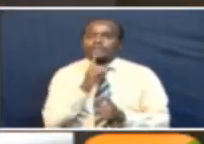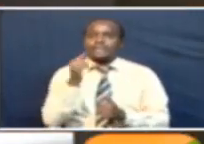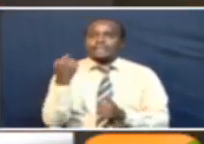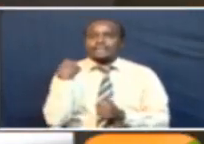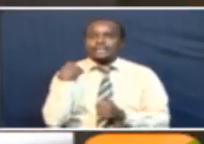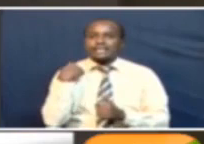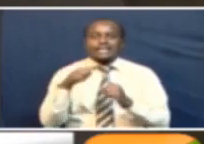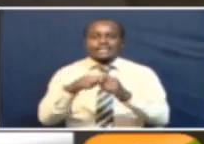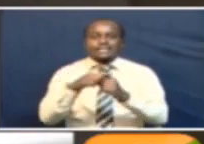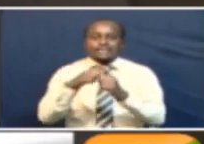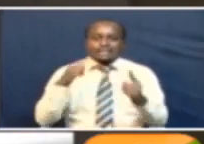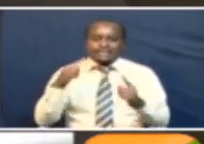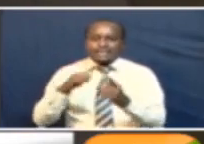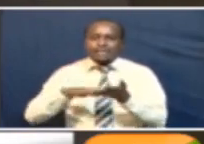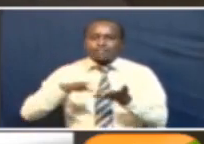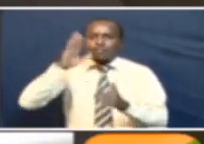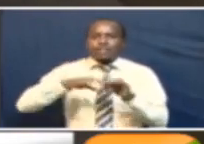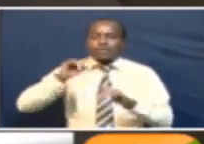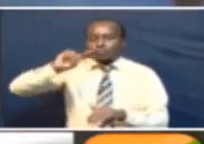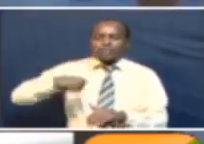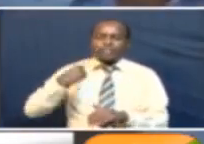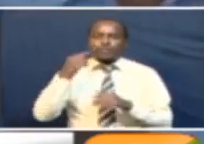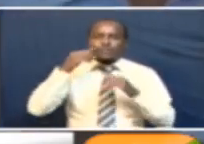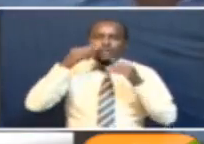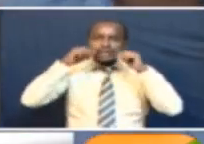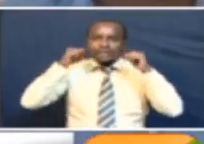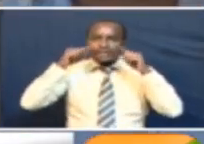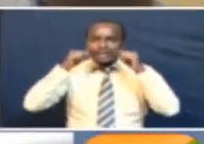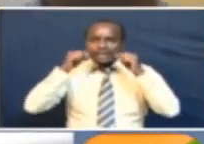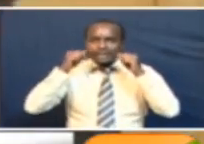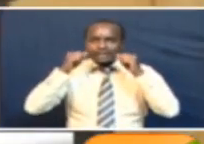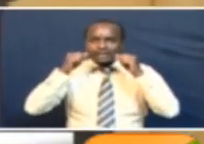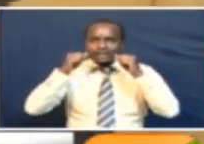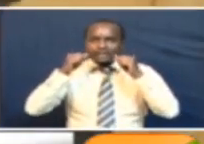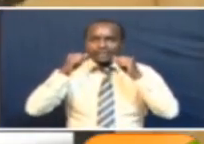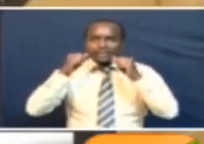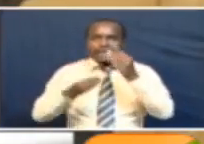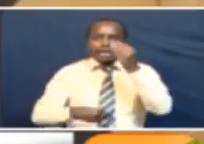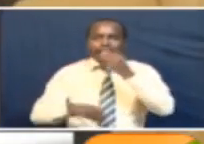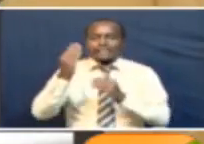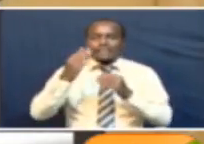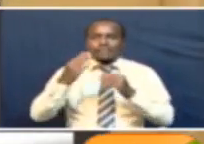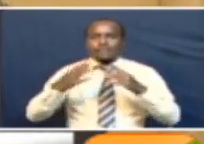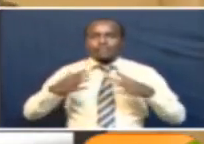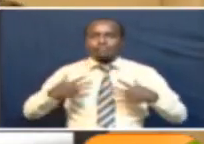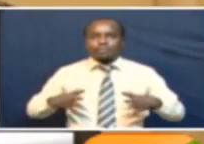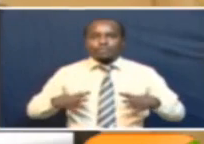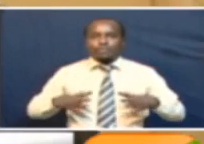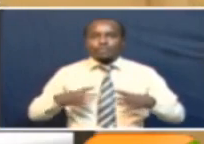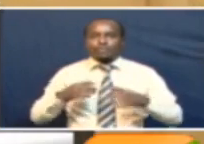amechinja zaidi ya paka 1,000 na kuwauzia watengenezaji sambusa tangu mwaka wa